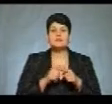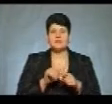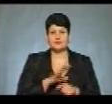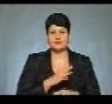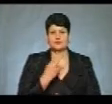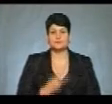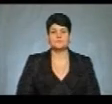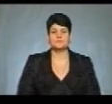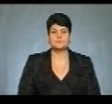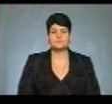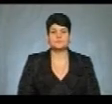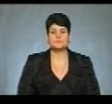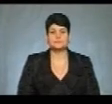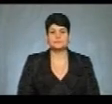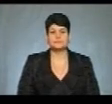демонтаж.